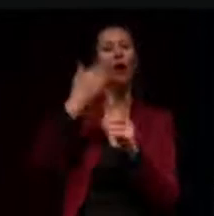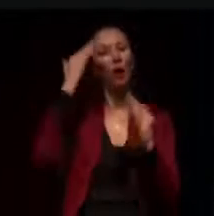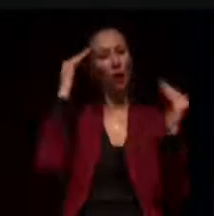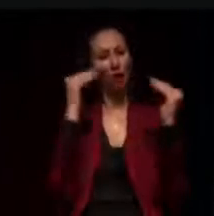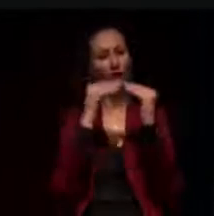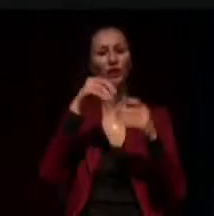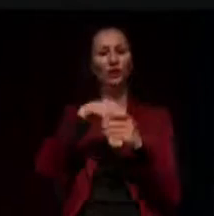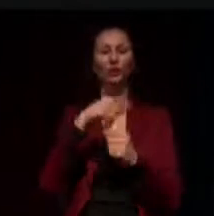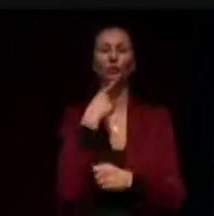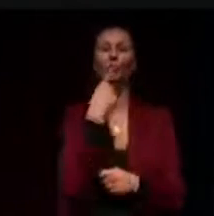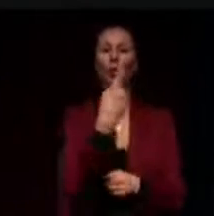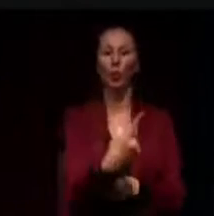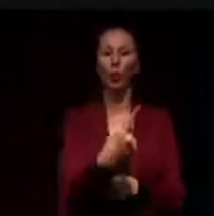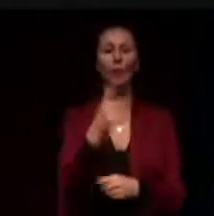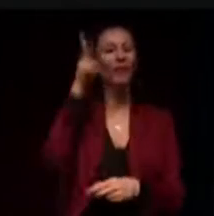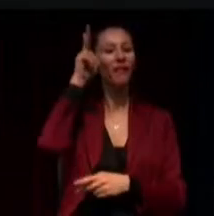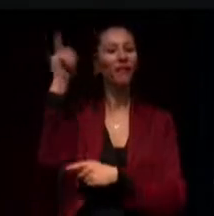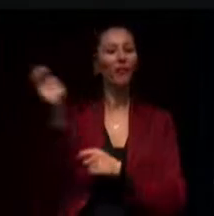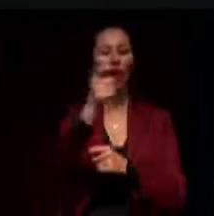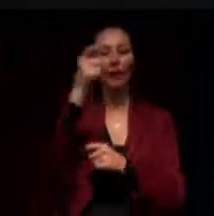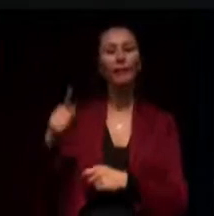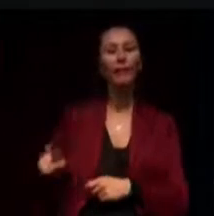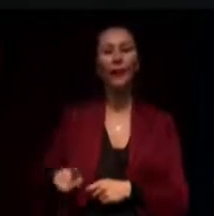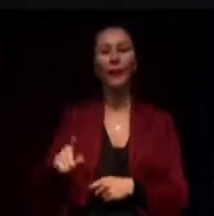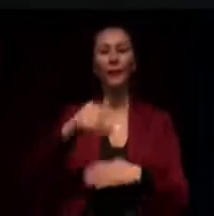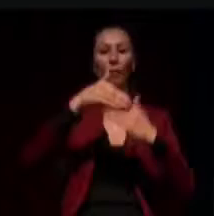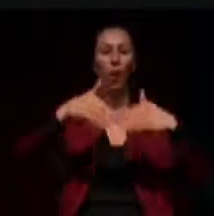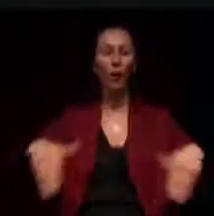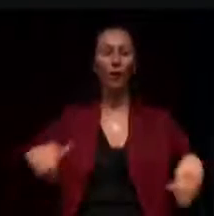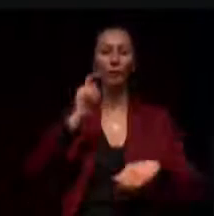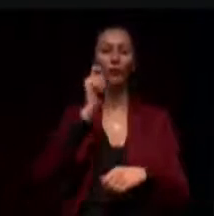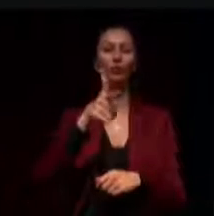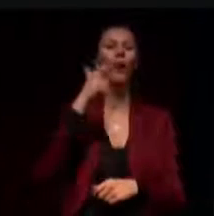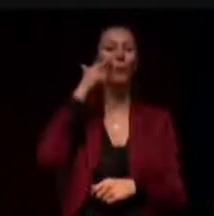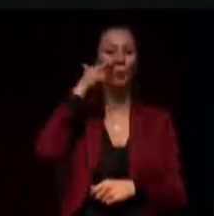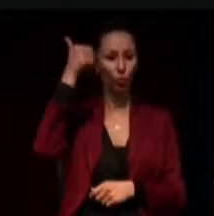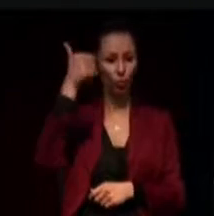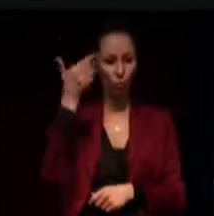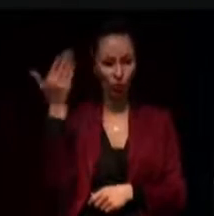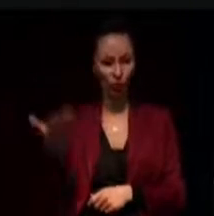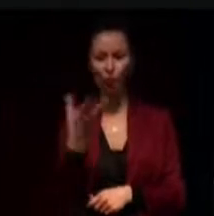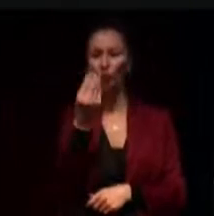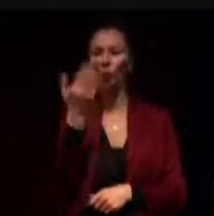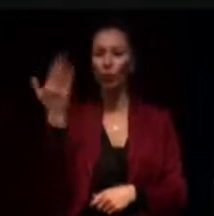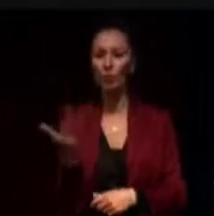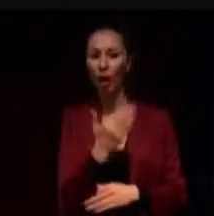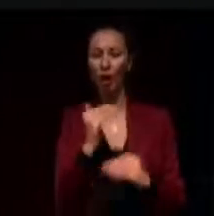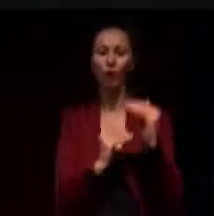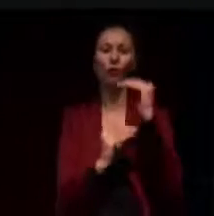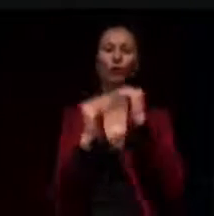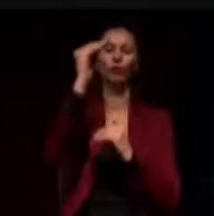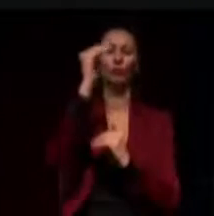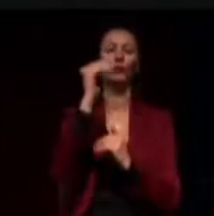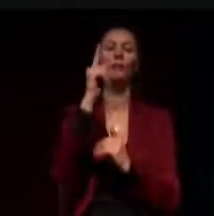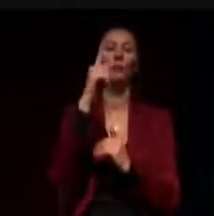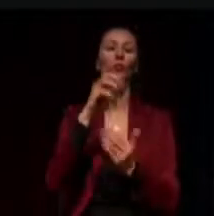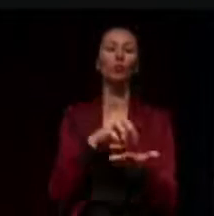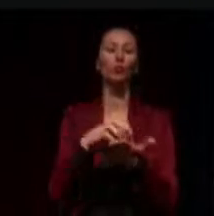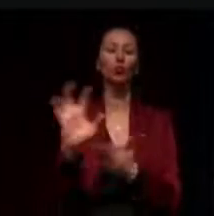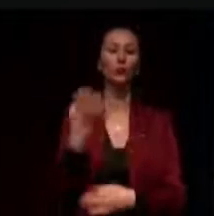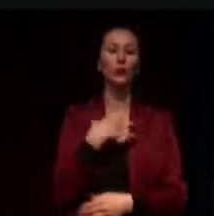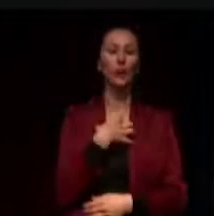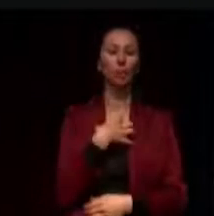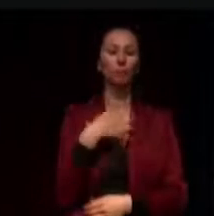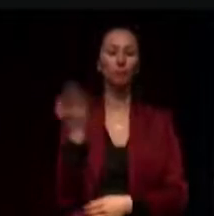anlayış açısından söylüyorum. İtfaiye Denetim ve Önleme Şube Müdürlüğü'nden çok daha yüksek bir bütçeye